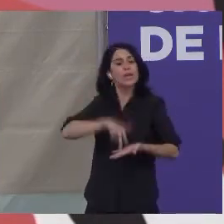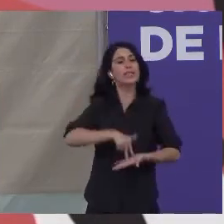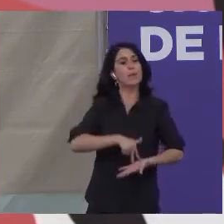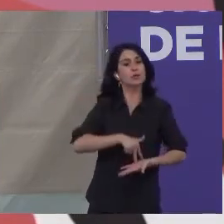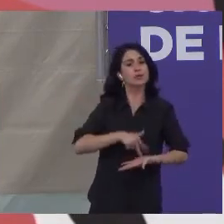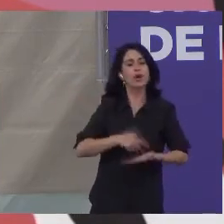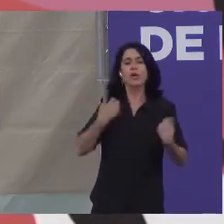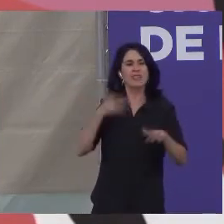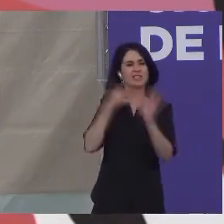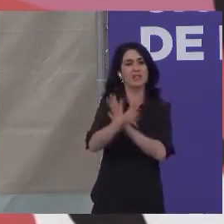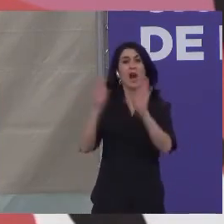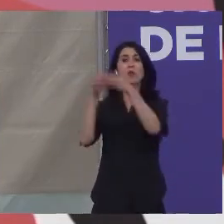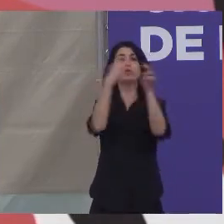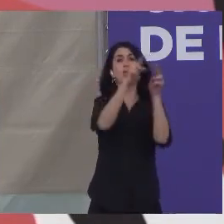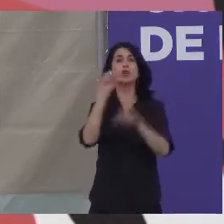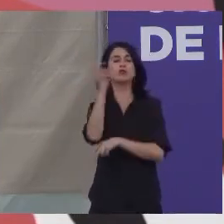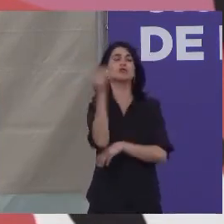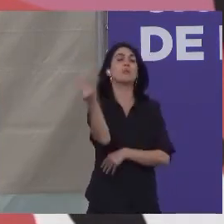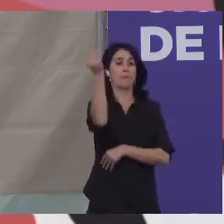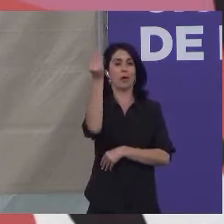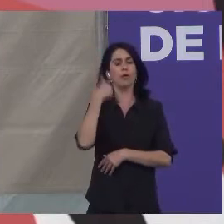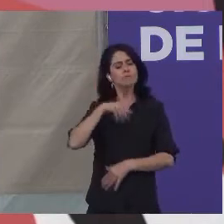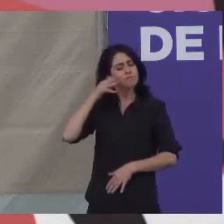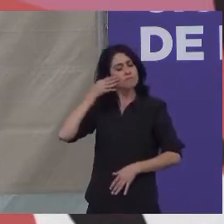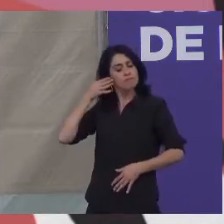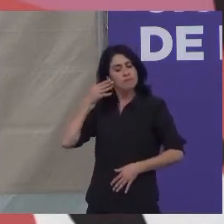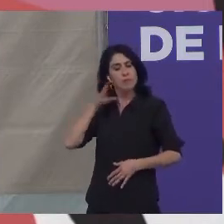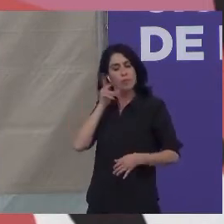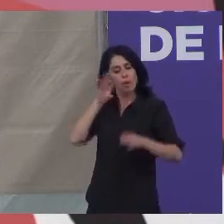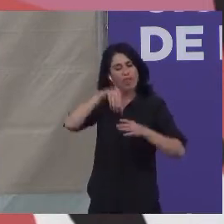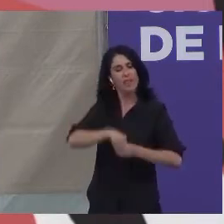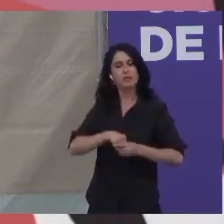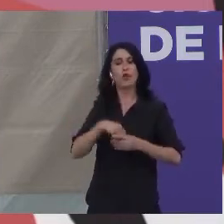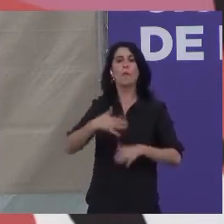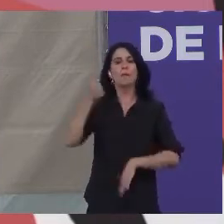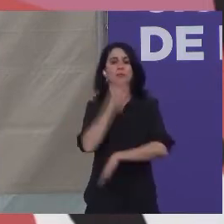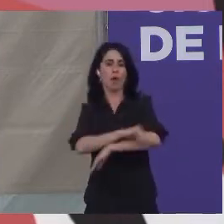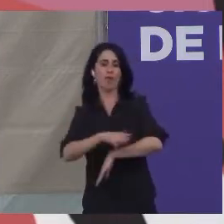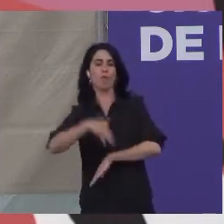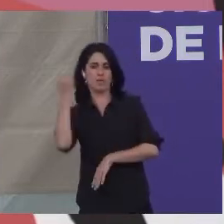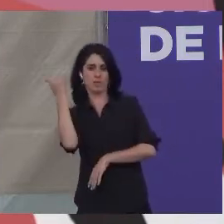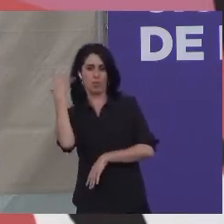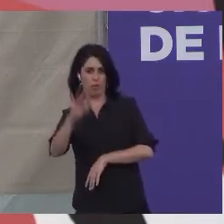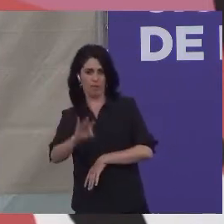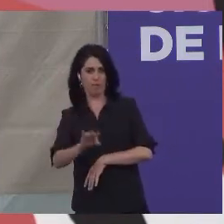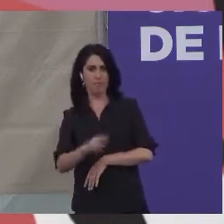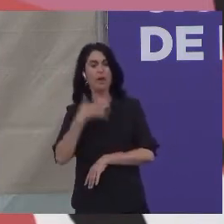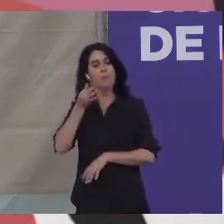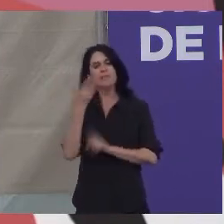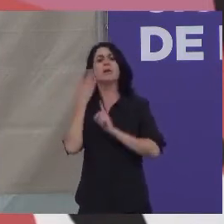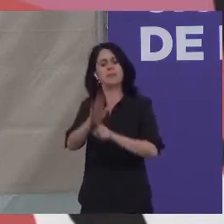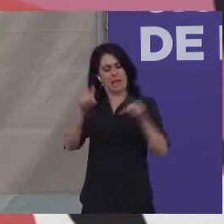un orgull formar part de Més Morat, Més Podem i representar-la ara sí. Una candidatura...